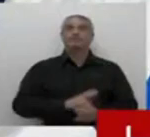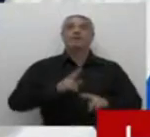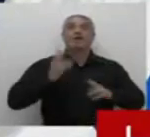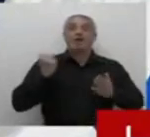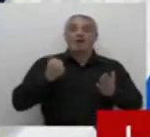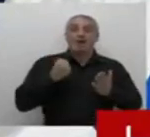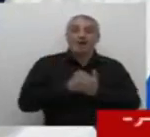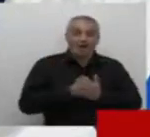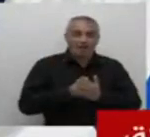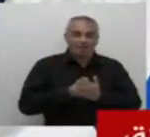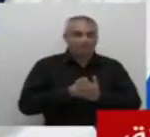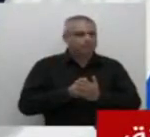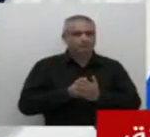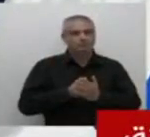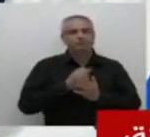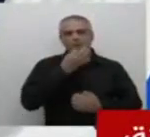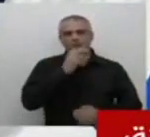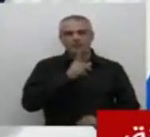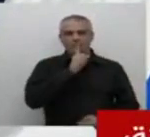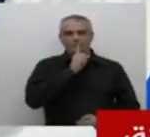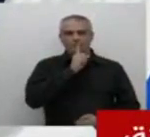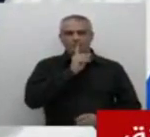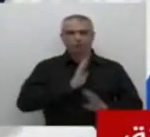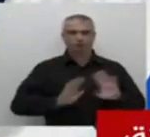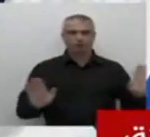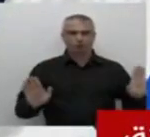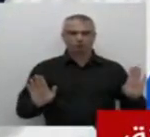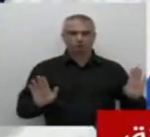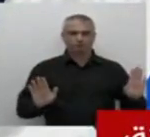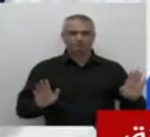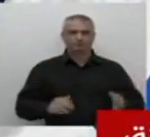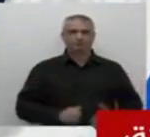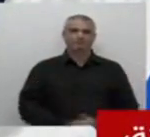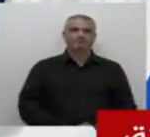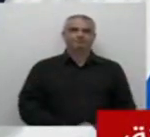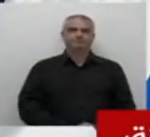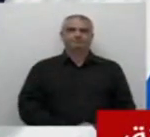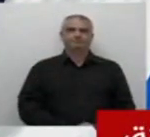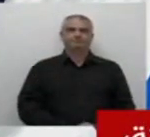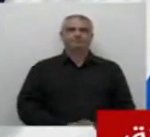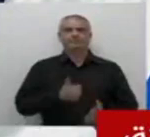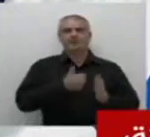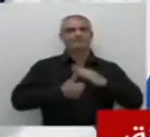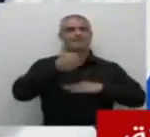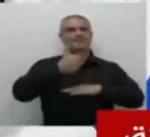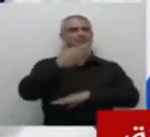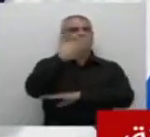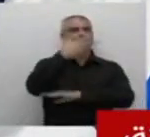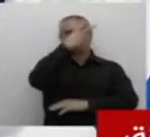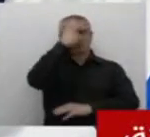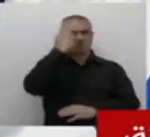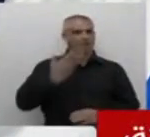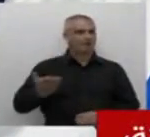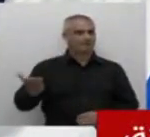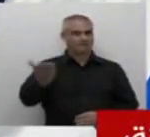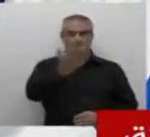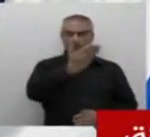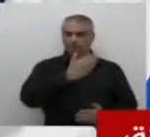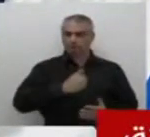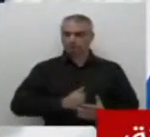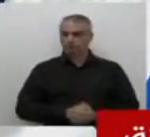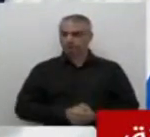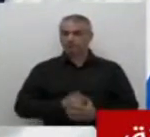بكل مستجد وحتى ذلك الحين يفضل ان ان يتم